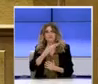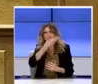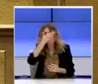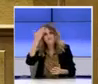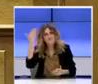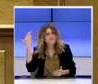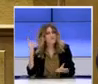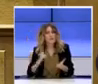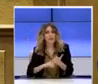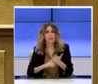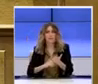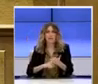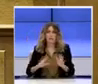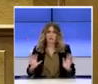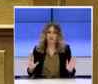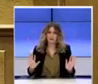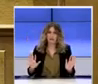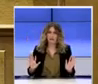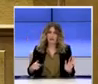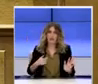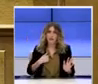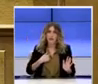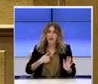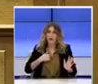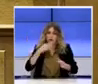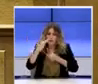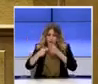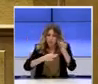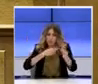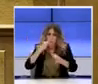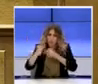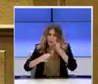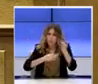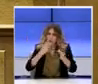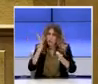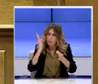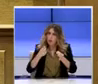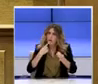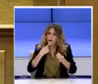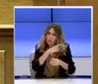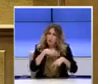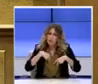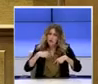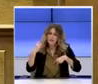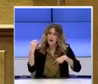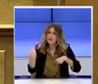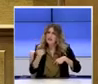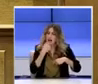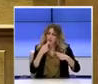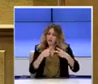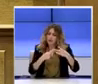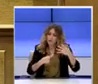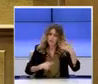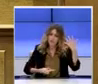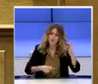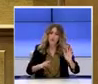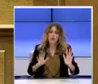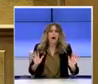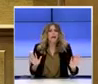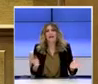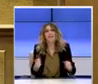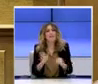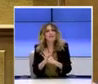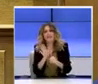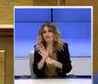Θέλω να επαναλάβω ότι από την αρχή της πανδημίας ίσουμη η επιστημονική κοινότητα, καθώς και η πλειοψηφία των μελών